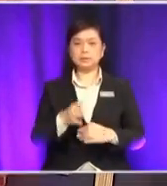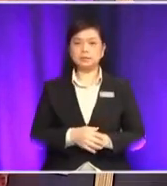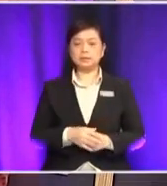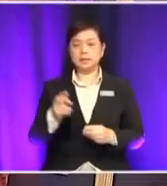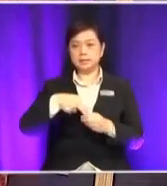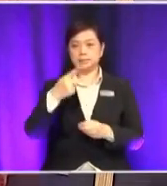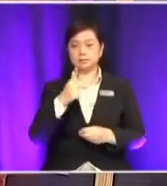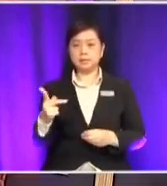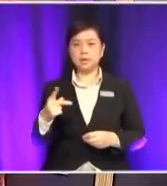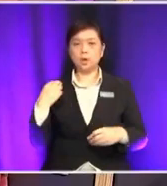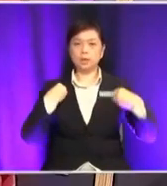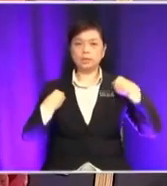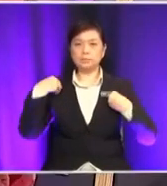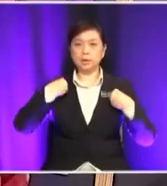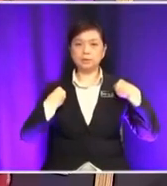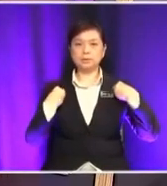wariasi Oke